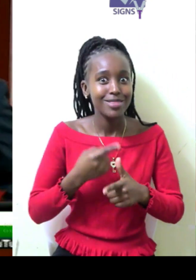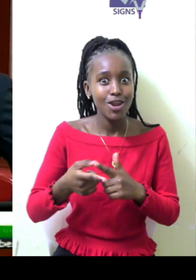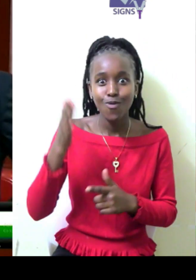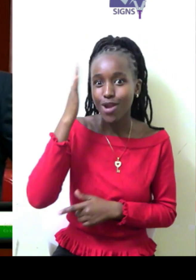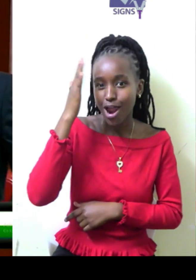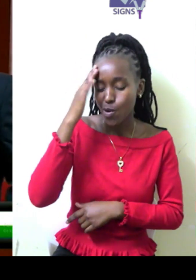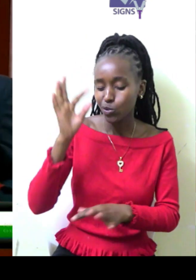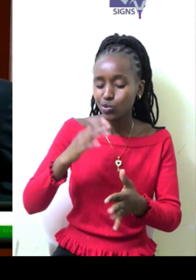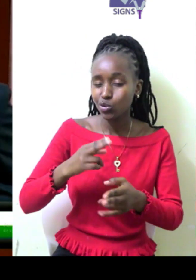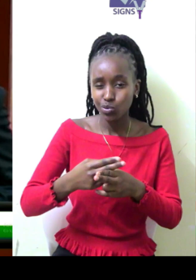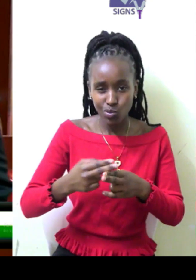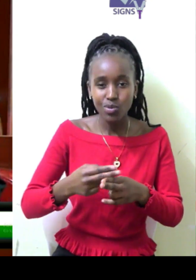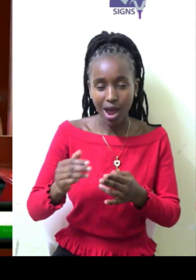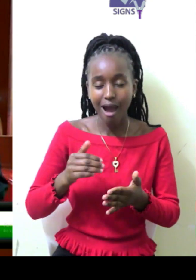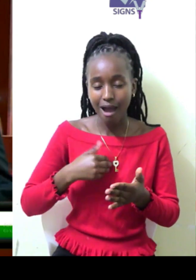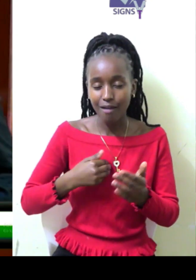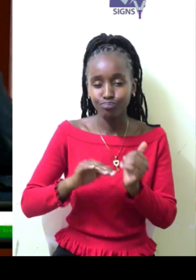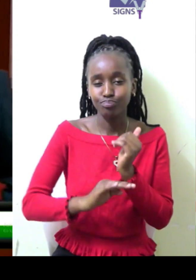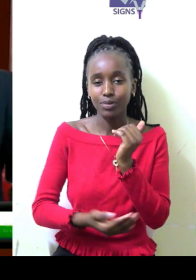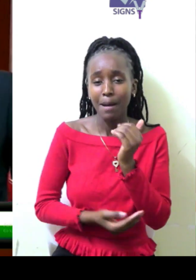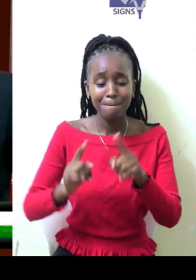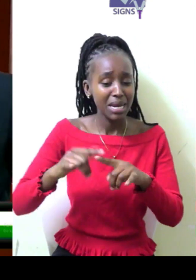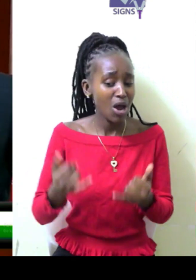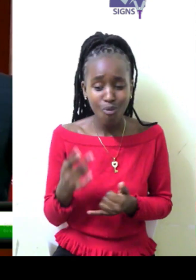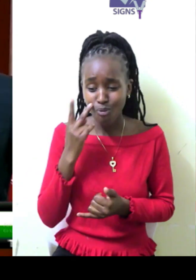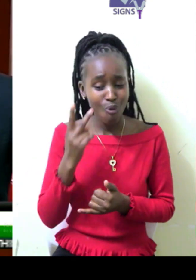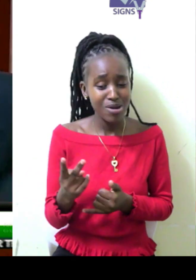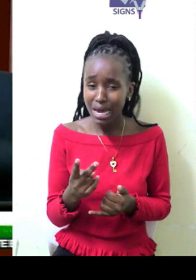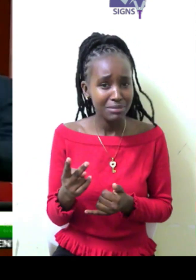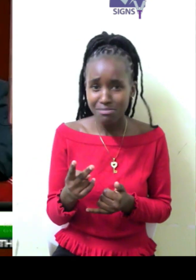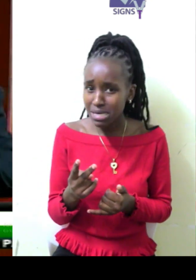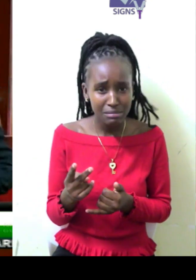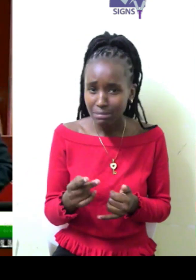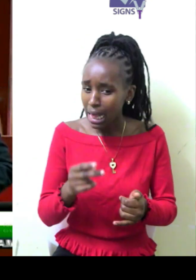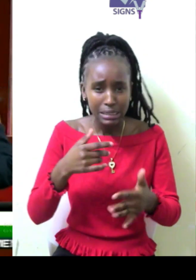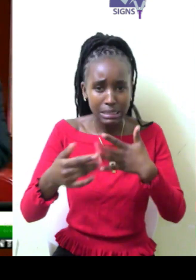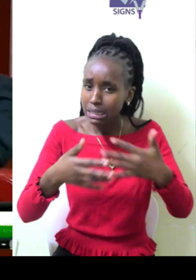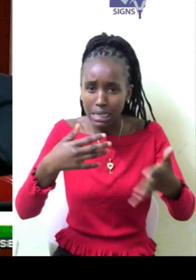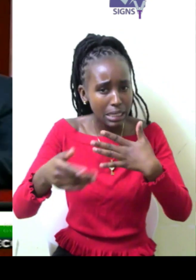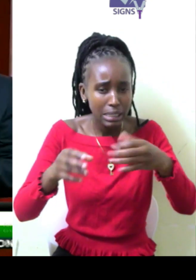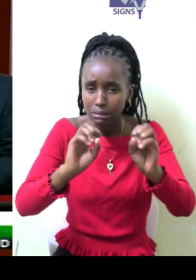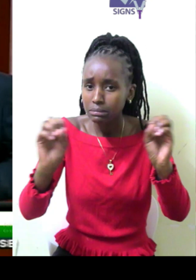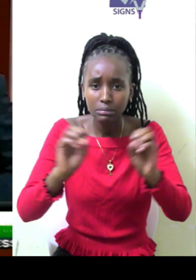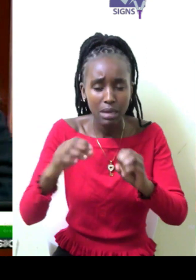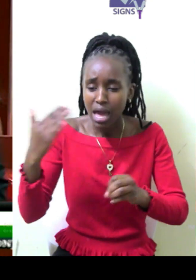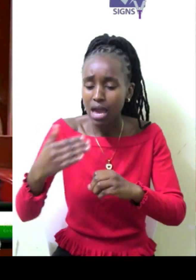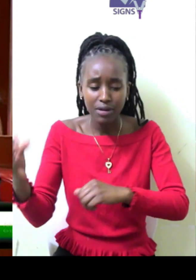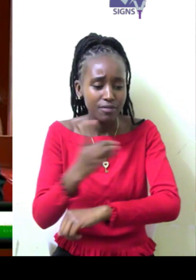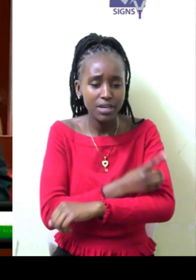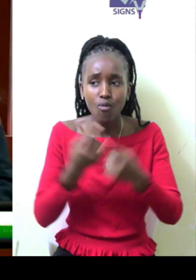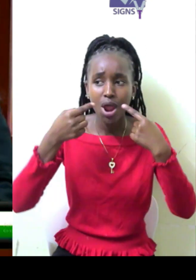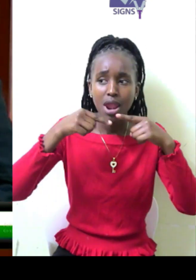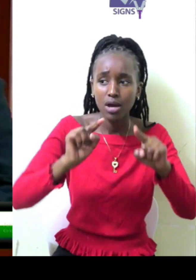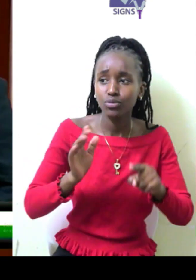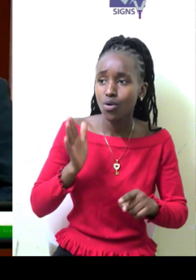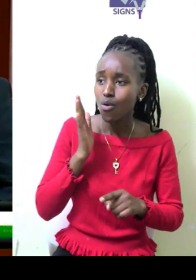ipo, hatuoni dalili za kutema mate, ni kutangaza kila siku bibi yangu ana mimba, na tukiangalia hatuoni ile mimba,